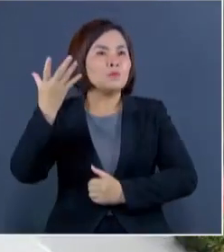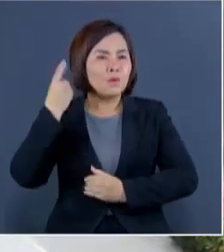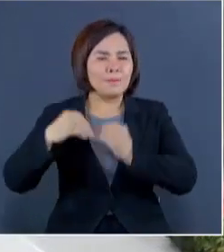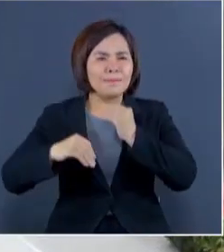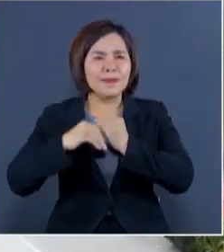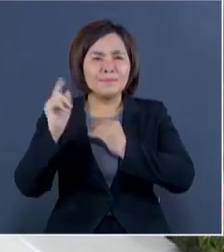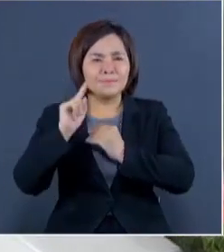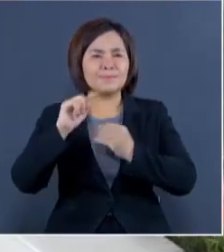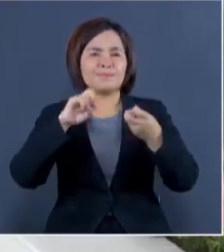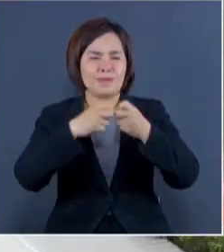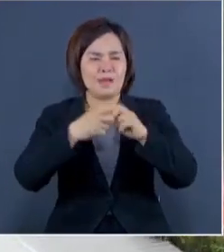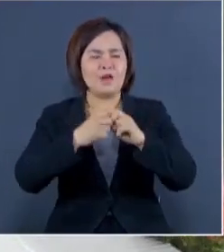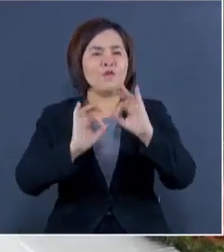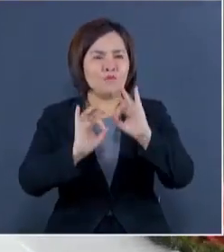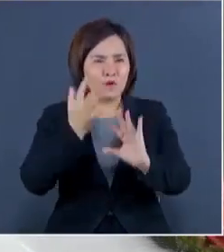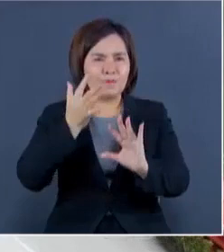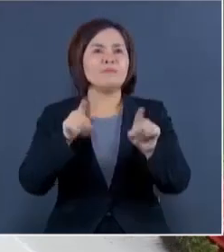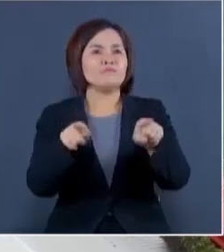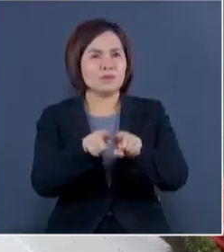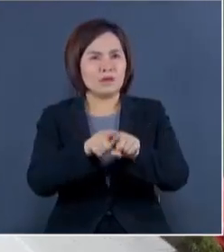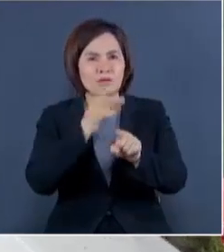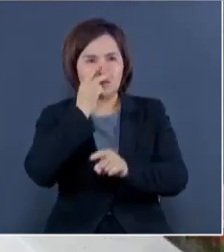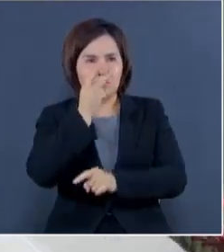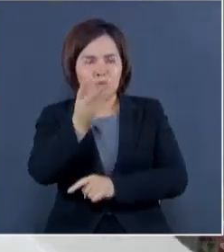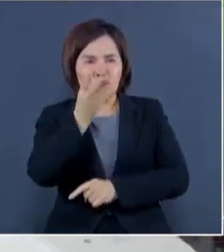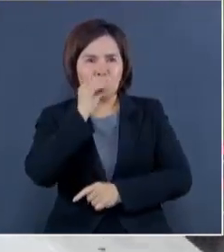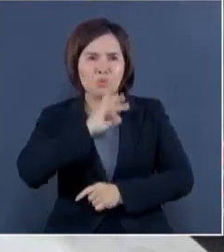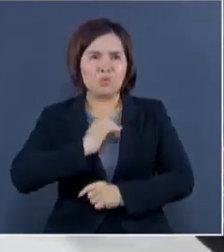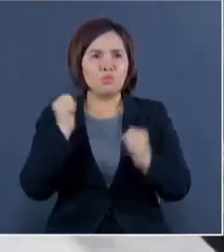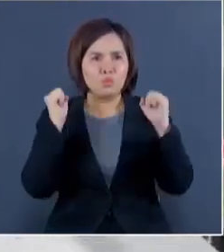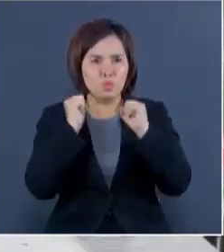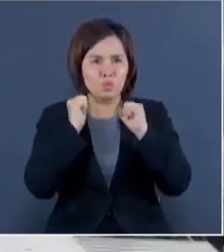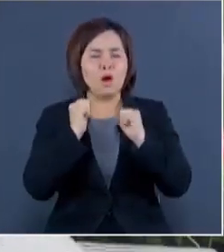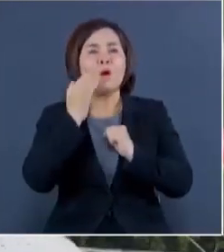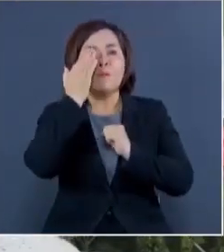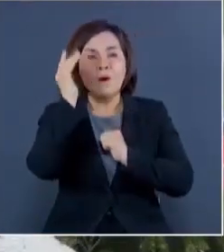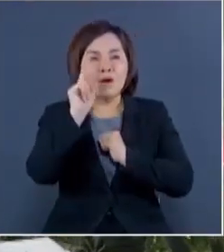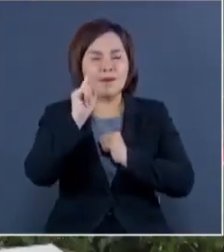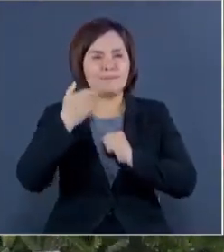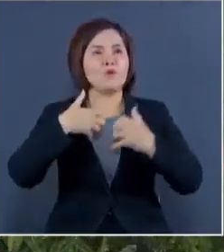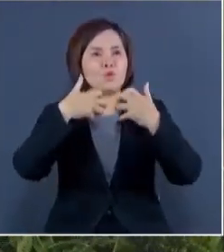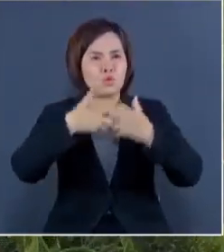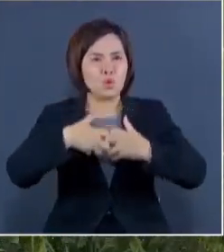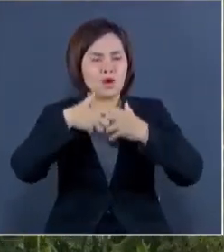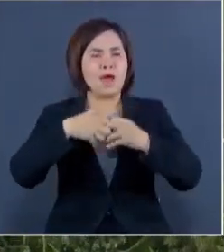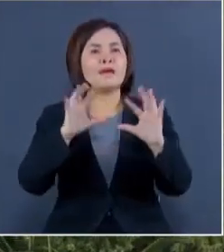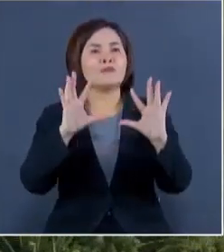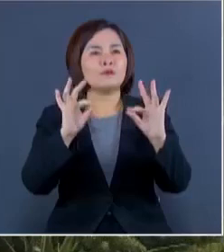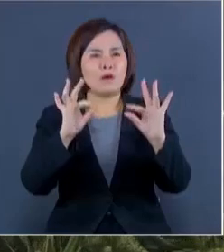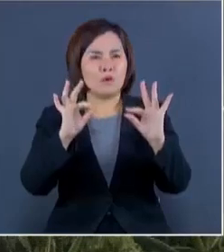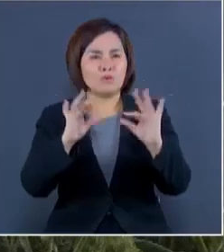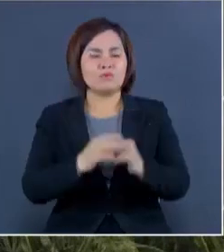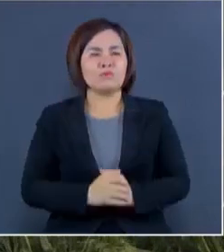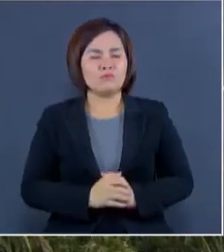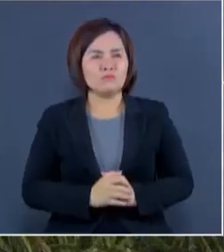านนี้ก็เป็นเหตุเพลิงไหม้แล้วก็อันนี้น่ากลัวครับเพราะว่านี่เป็นเหตุเพลิงไหม้โรงงานผลิตกาวอยู่